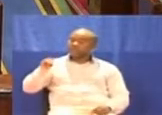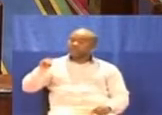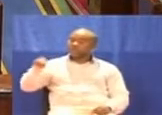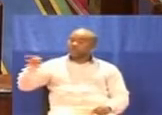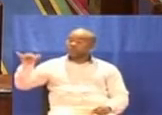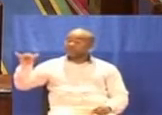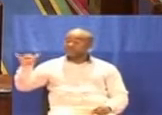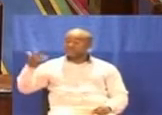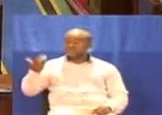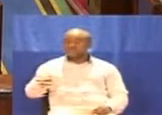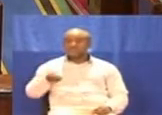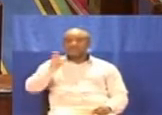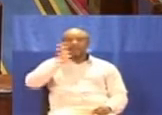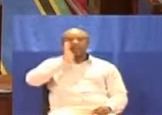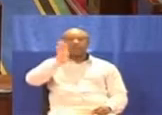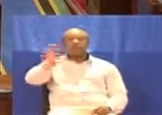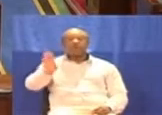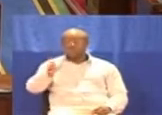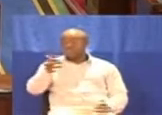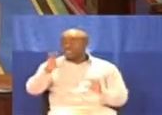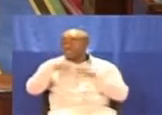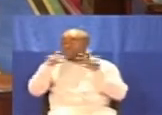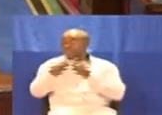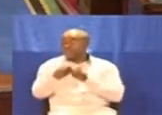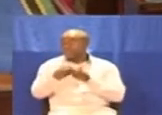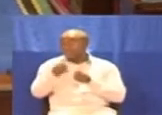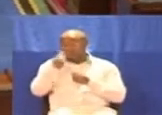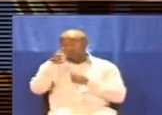pole sana. Sijui hata familia iko na kuona saa ngapi,